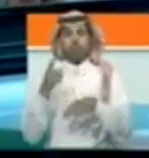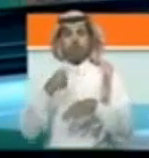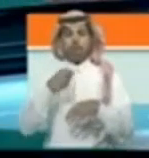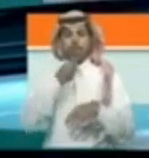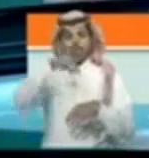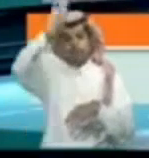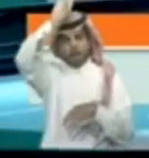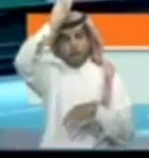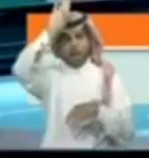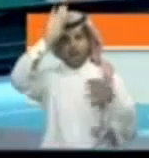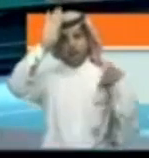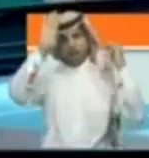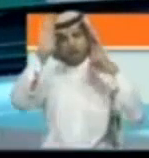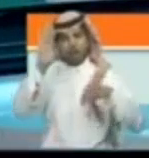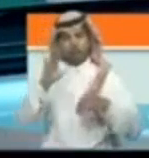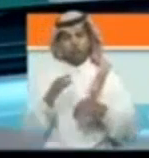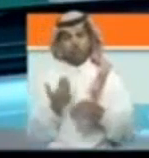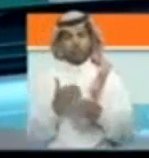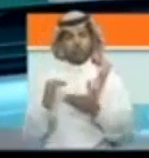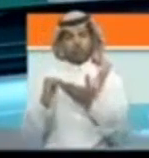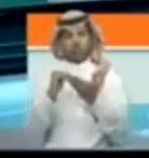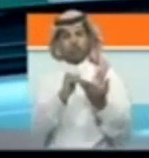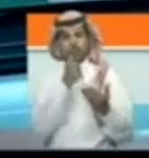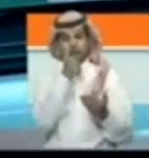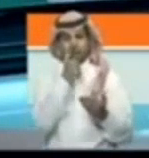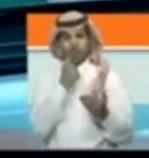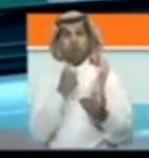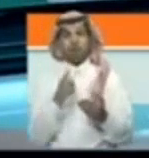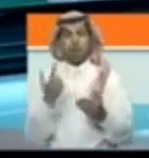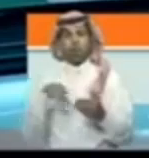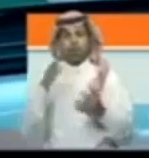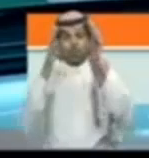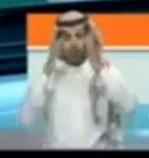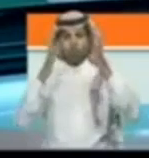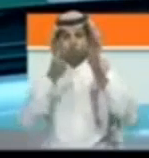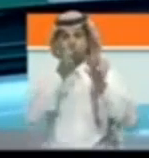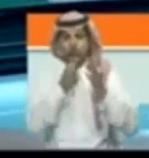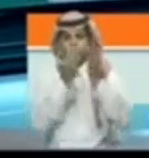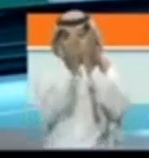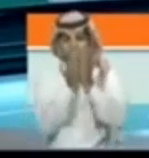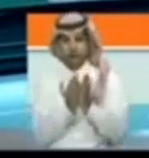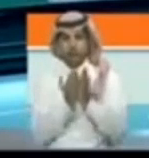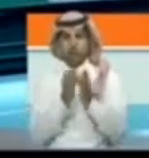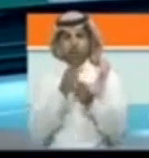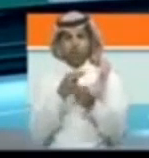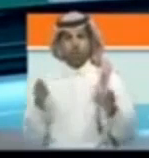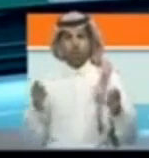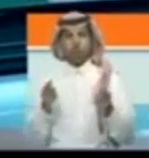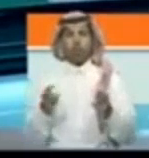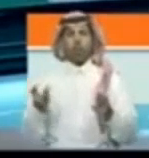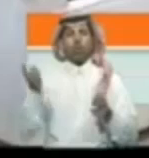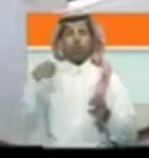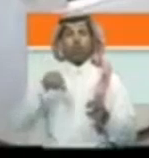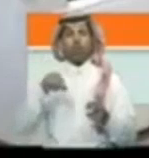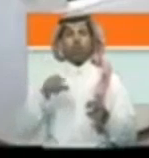الشريفين والحجاج والمعتمرين ونشر سماحة الدين وعلوم القرآن والسنة والوسطية